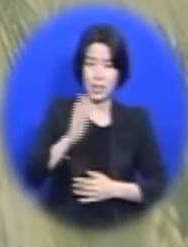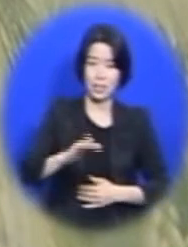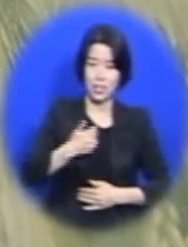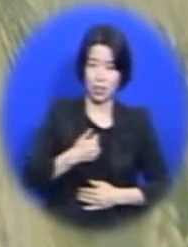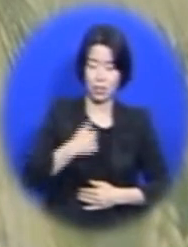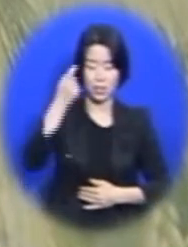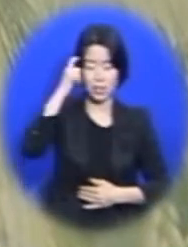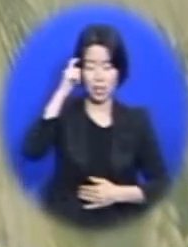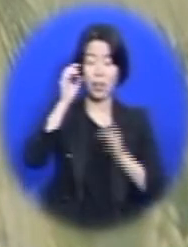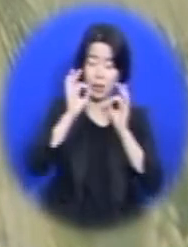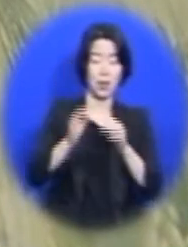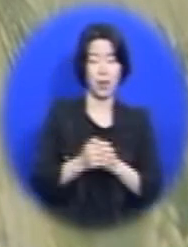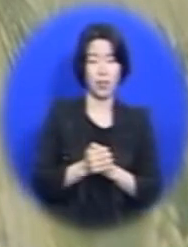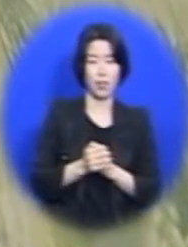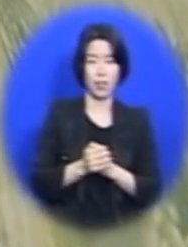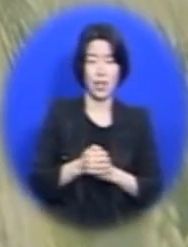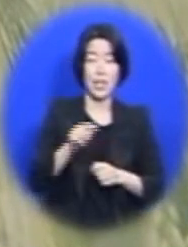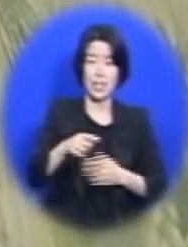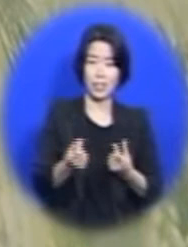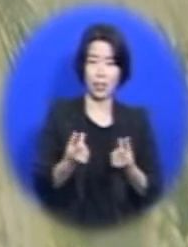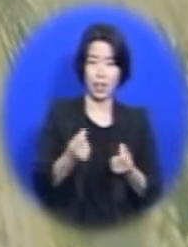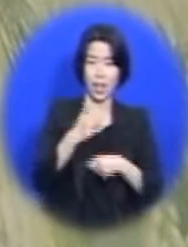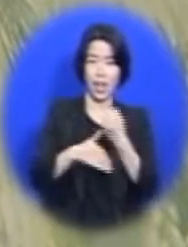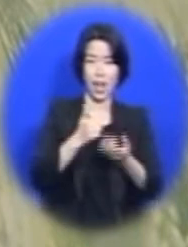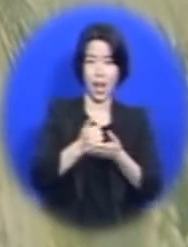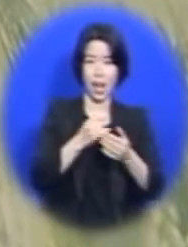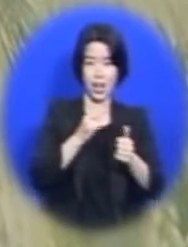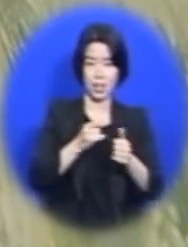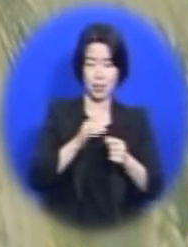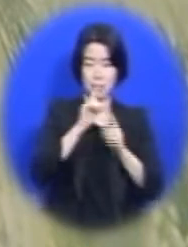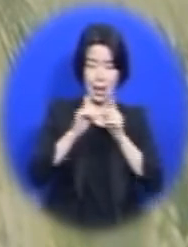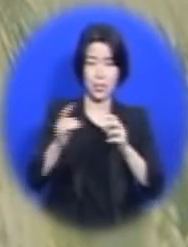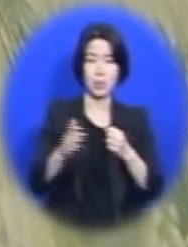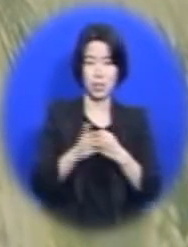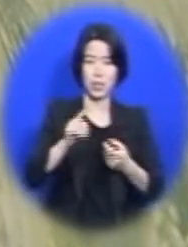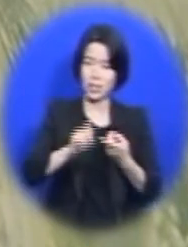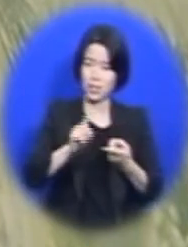저는 생각해 봅니다. 이렇게 하나님의 말씀이니까